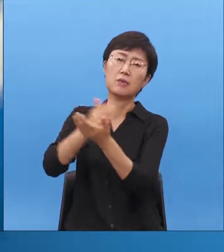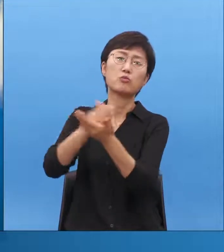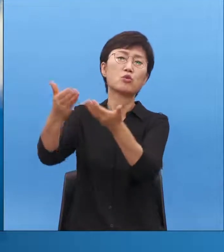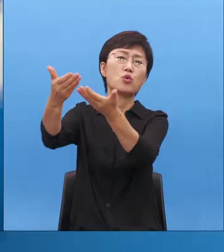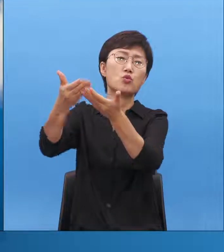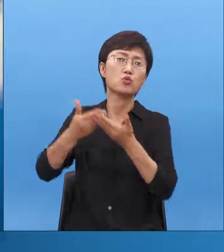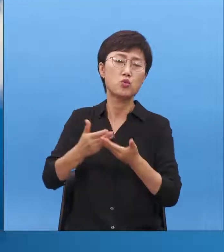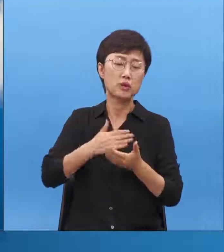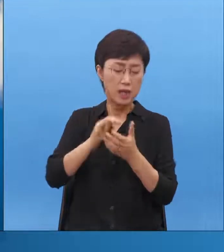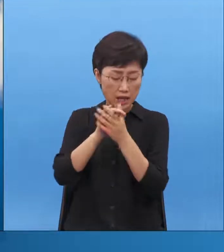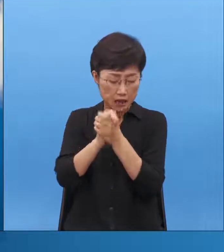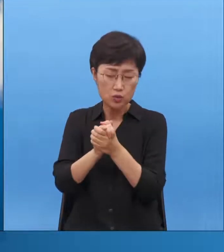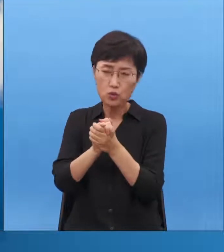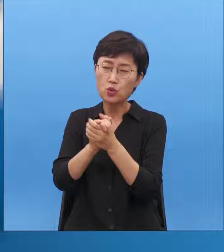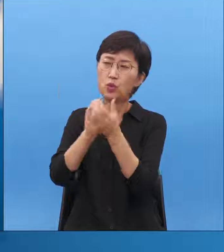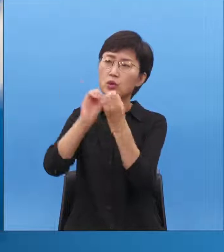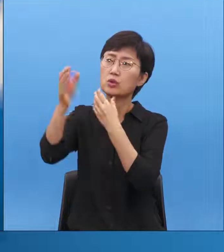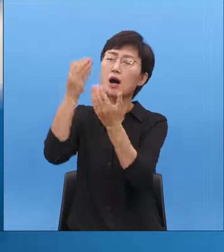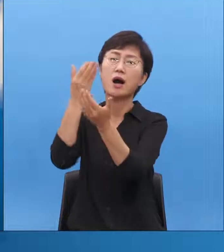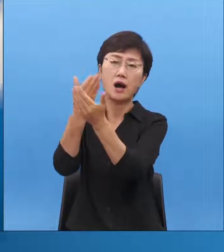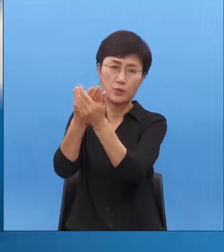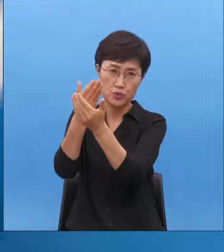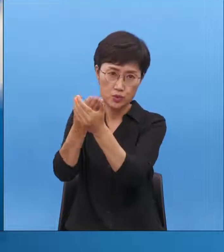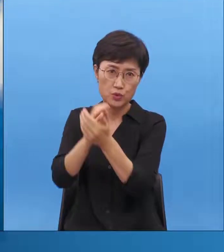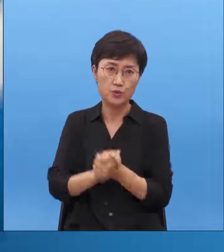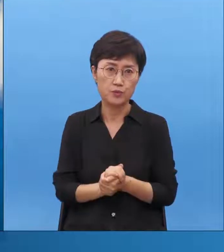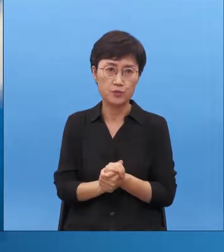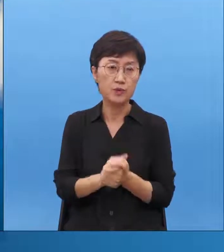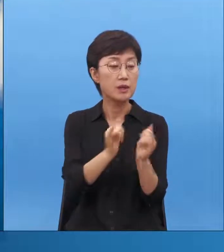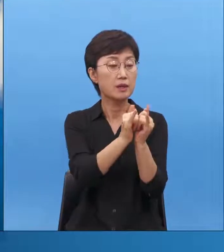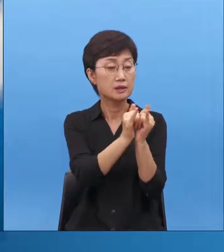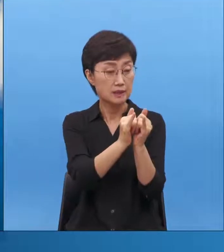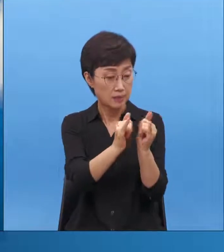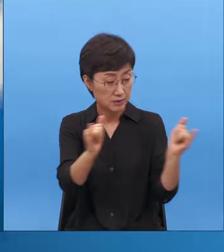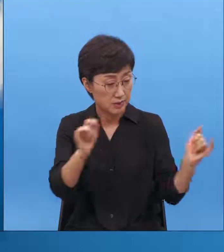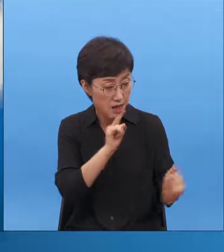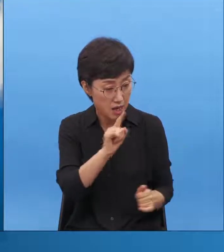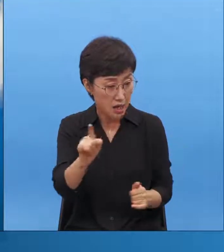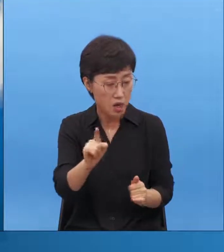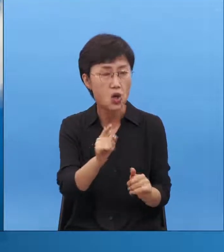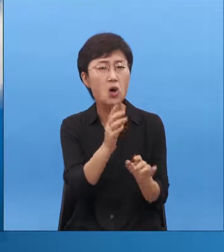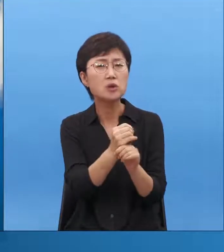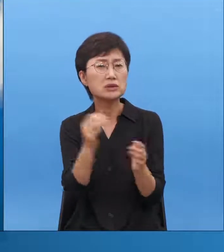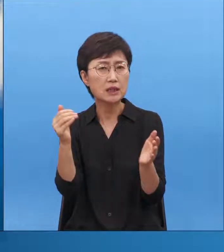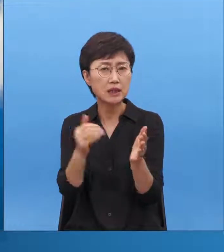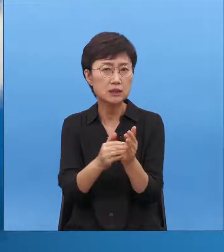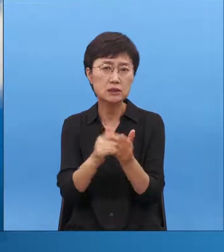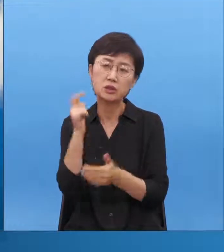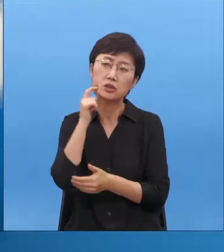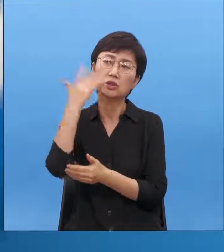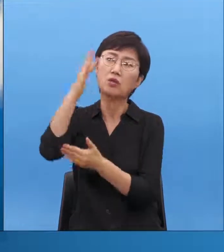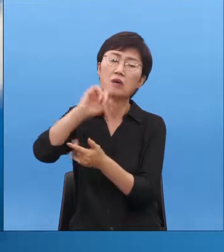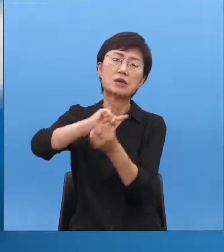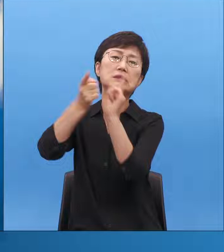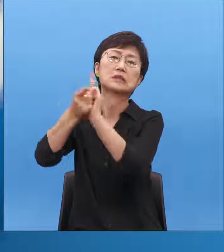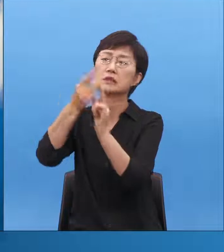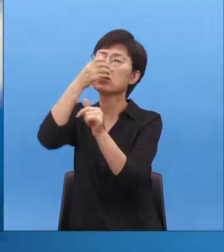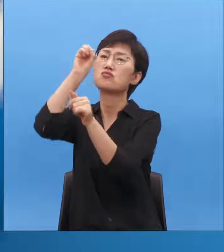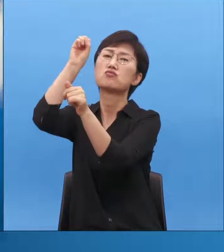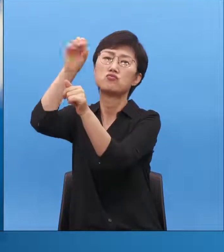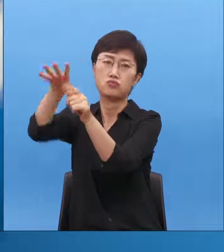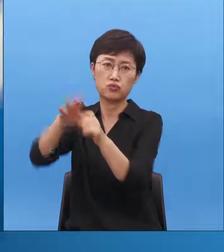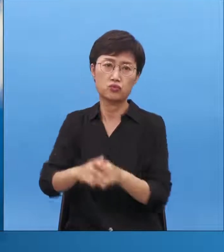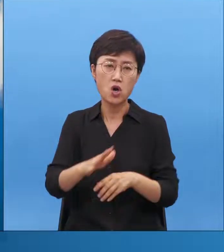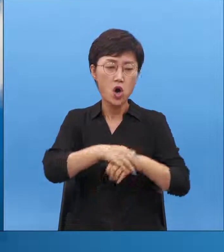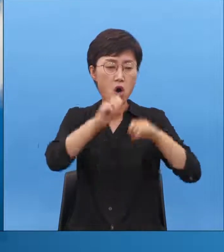은혜를 베푸사 나의 기도를 들으소서. 인생들아, 어느 때까지 나의 영광을 바꾸어 욕되게 하며